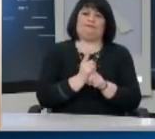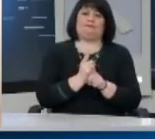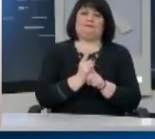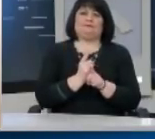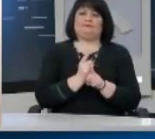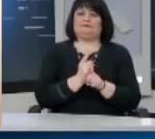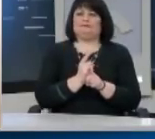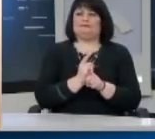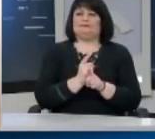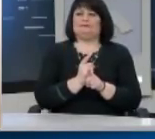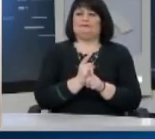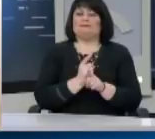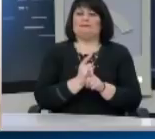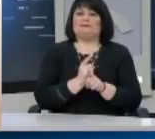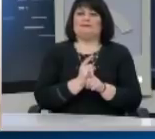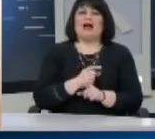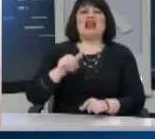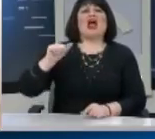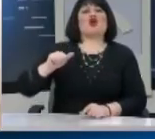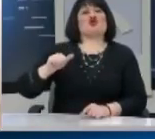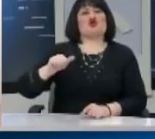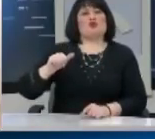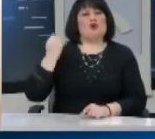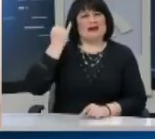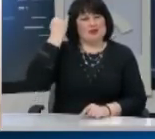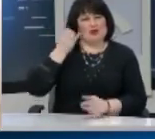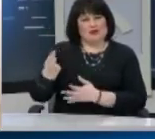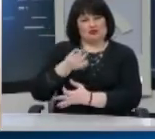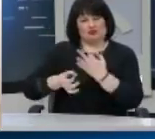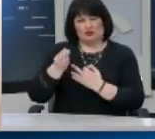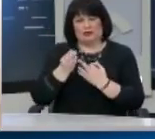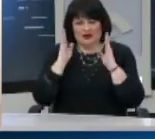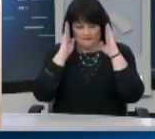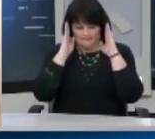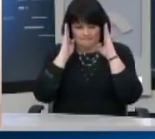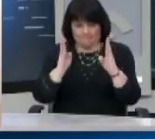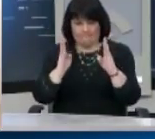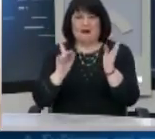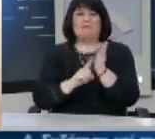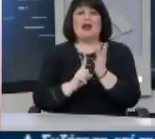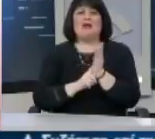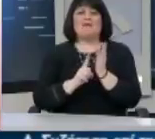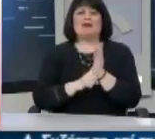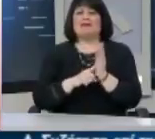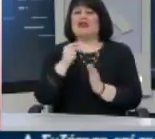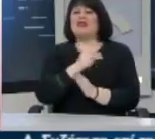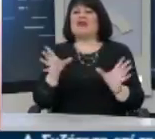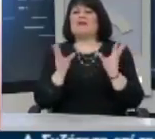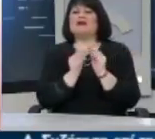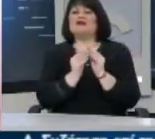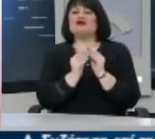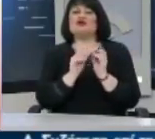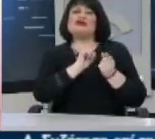αυτό που είπε η κυρία αναγνωστοπούλου σε σχέση με την επικέντρωση που πρέπει να γίνει για το ζήτημα της